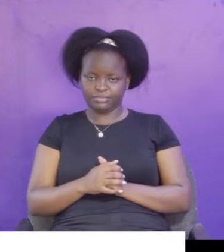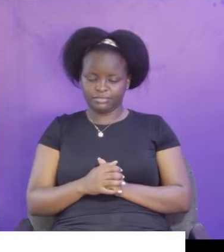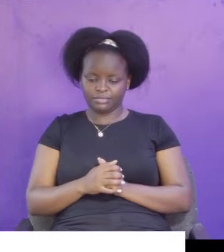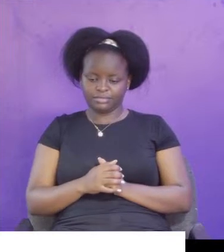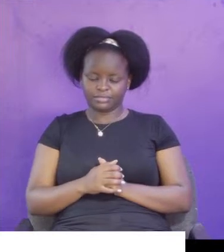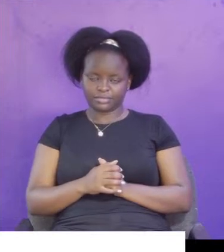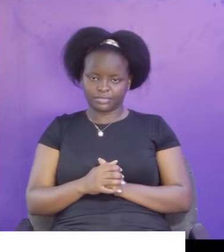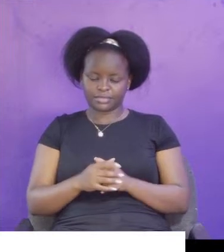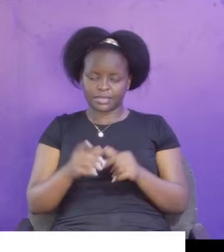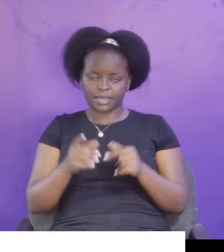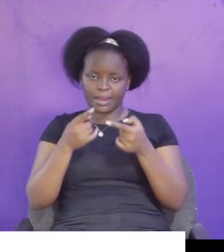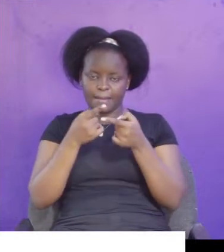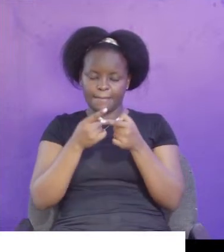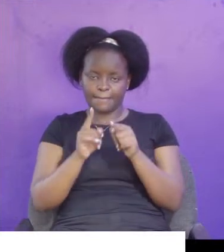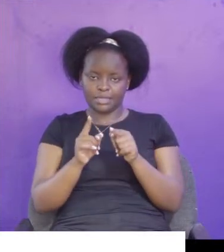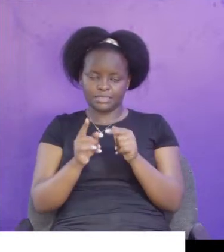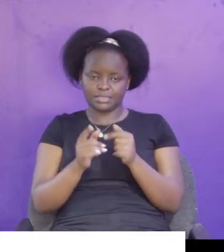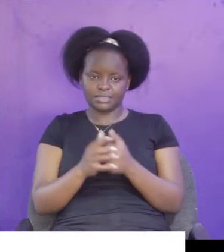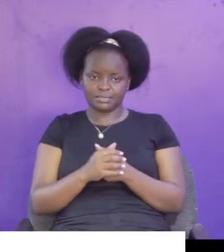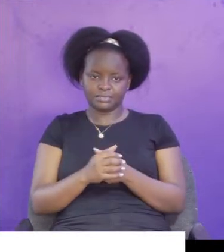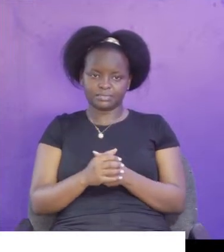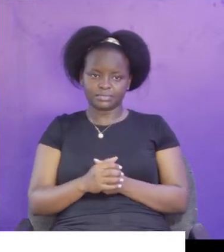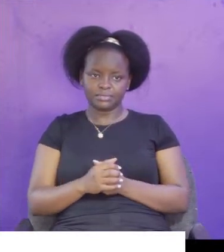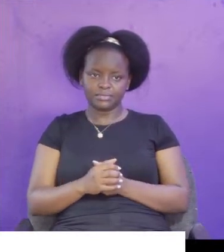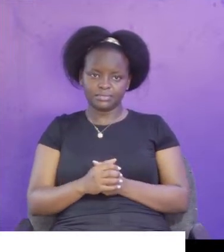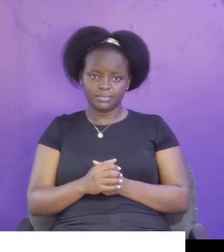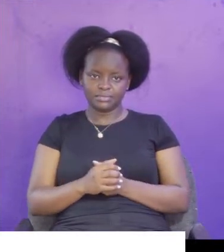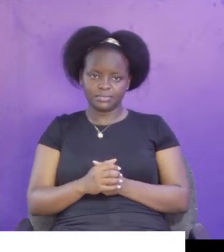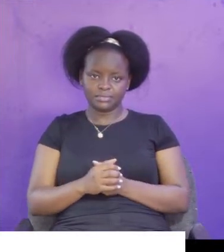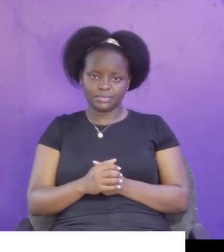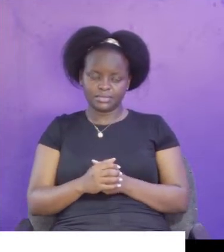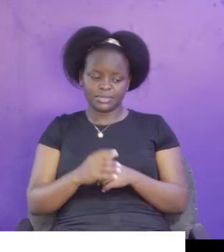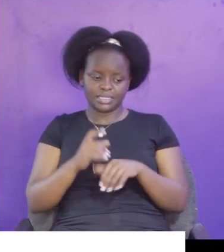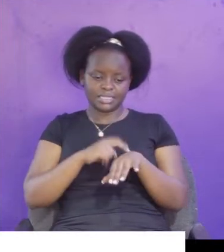Lakini wakati tulikuwa tunapiga gumzo,